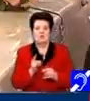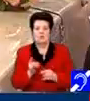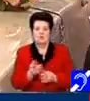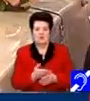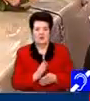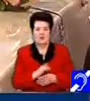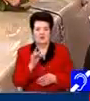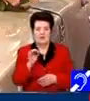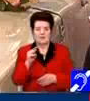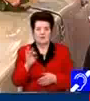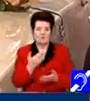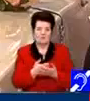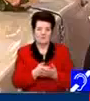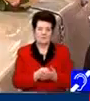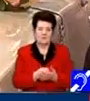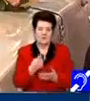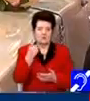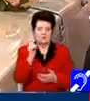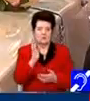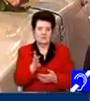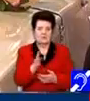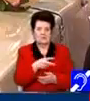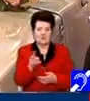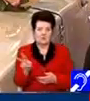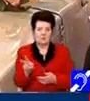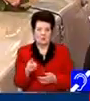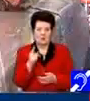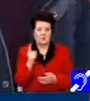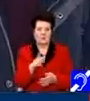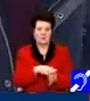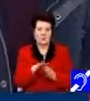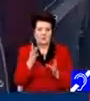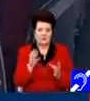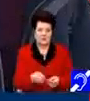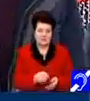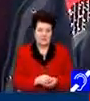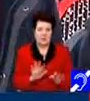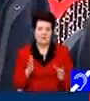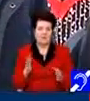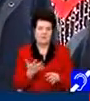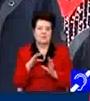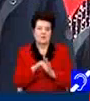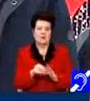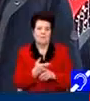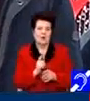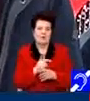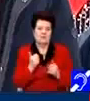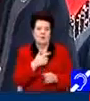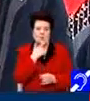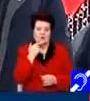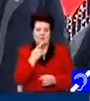Ceva retro va costa de la 140 de euro pentru toată ziua. Evenimentul este organizat foarte bine, foarte